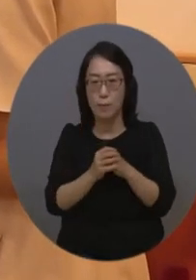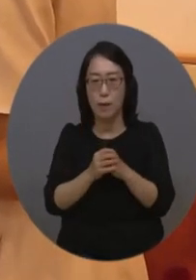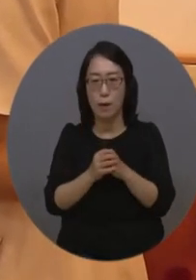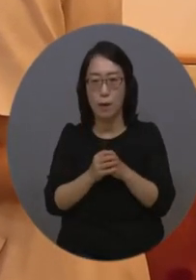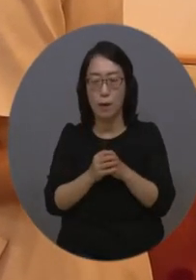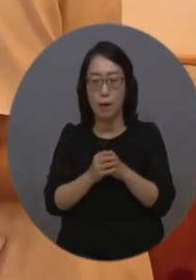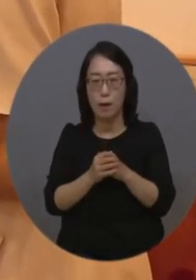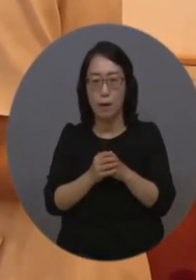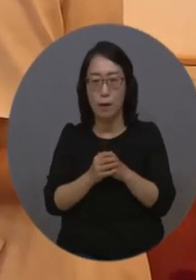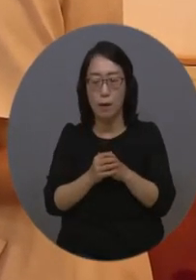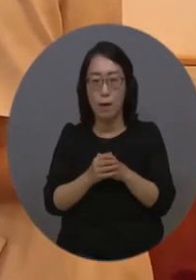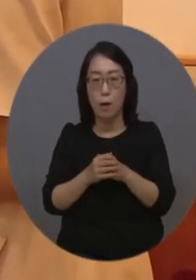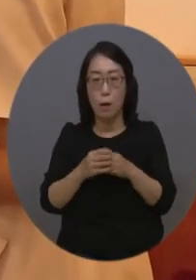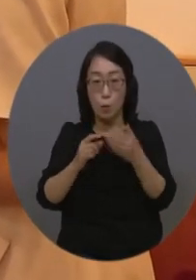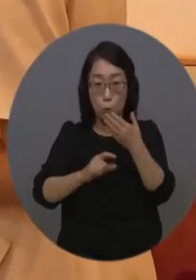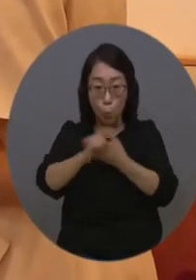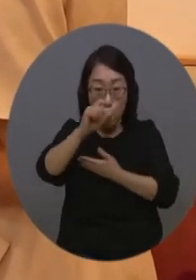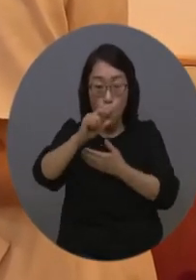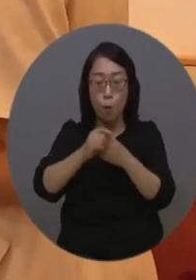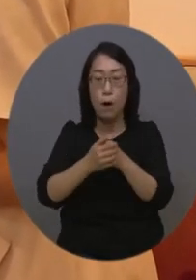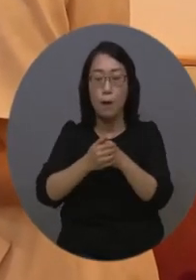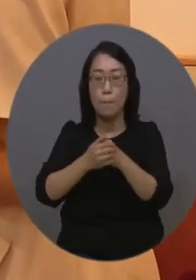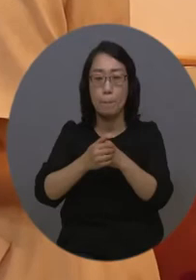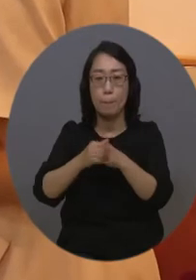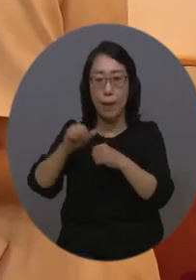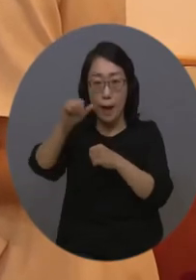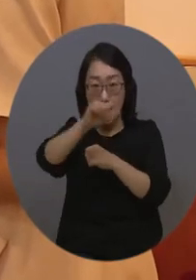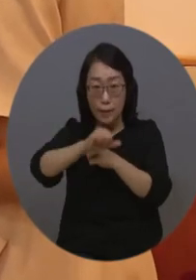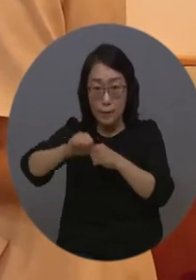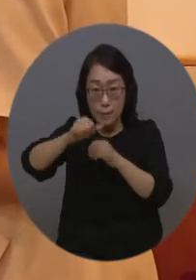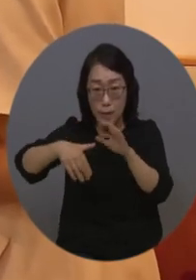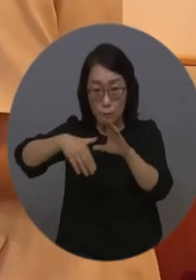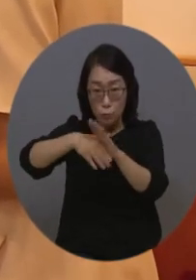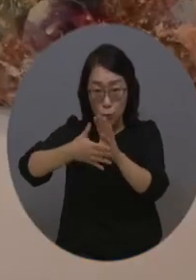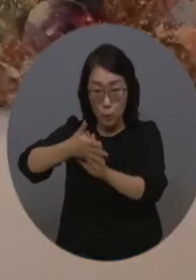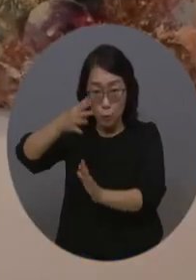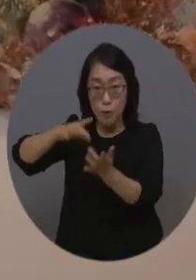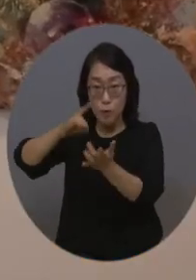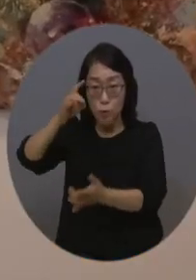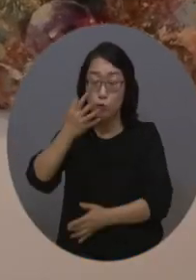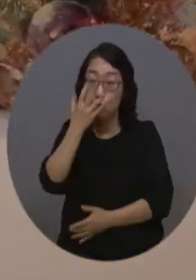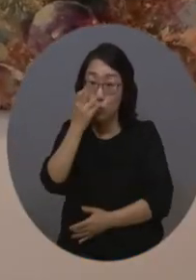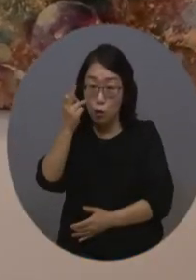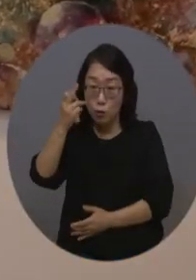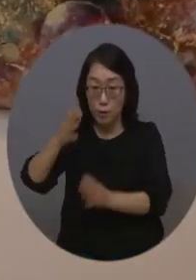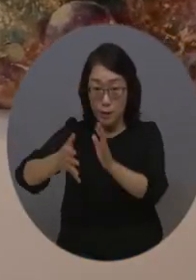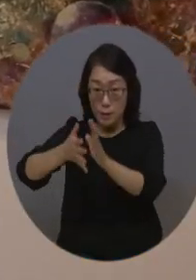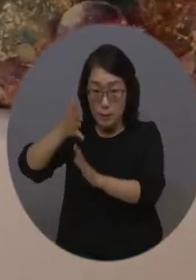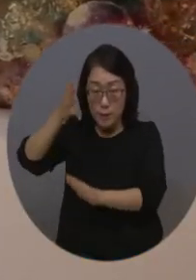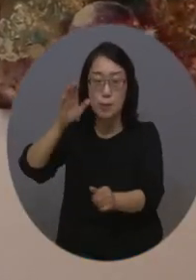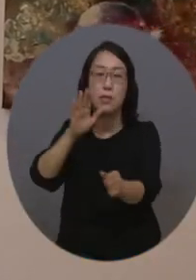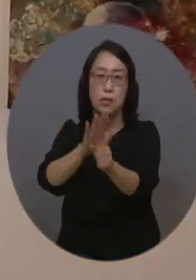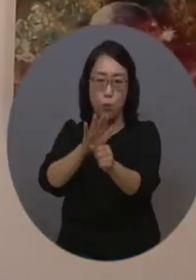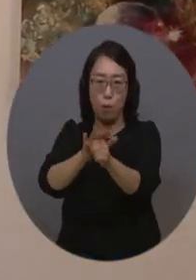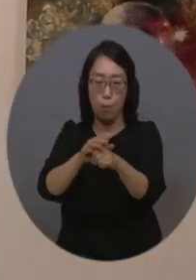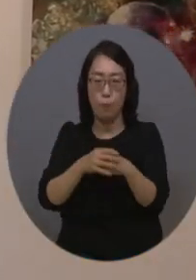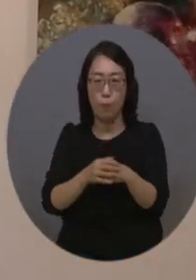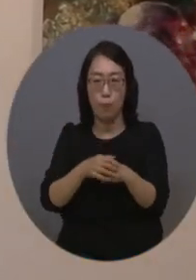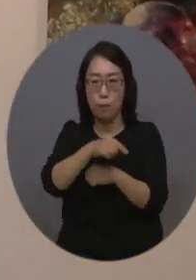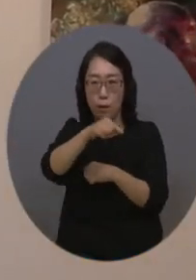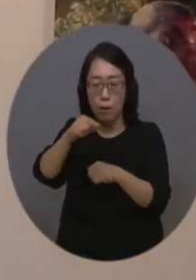2021년 동아시아 문화도시로 지정된 한중일 3국의 도시 중 순천시가 지원한 이번 전시회는